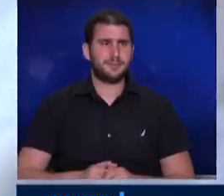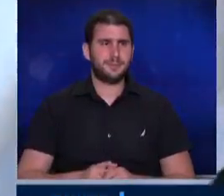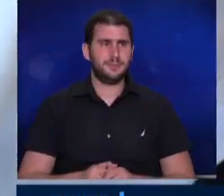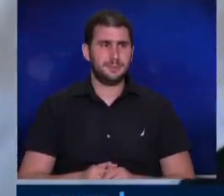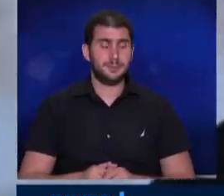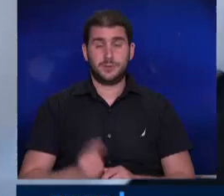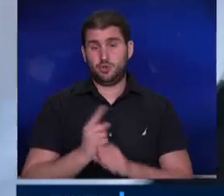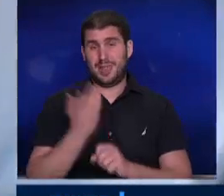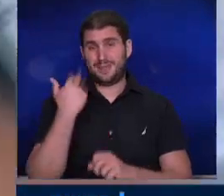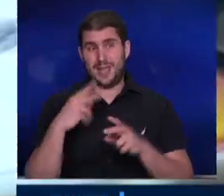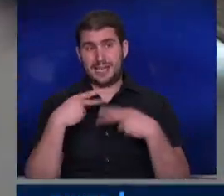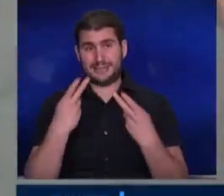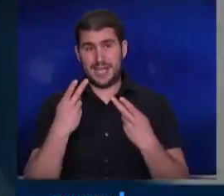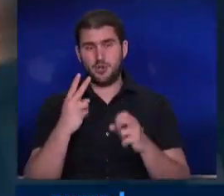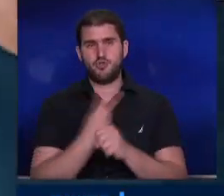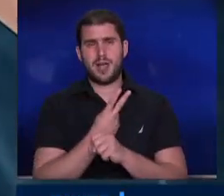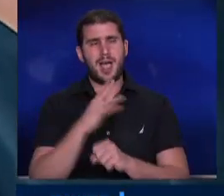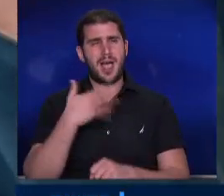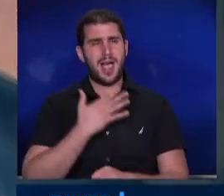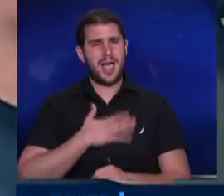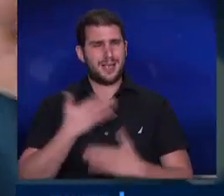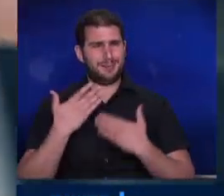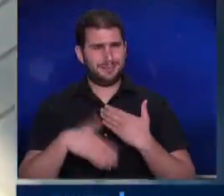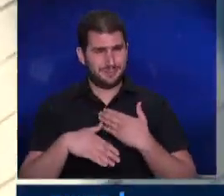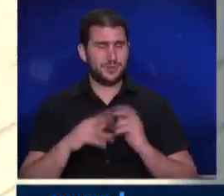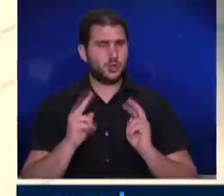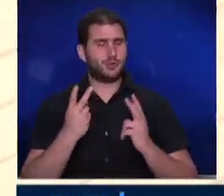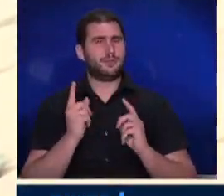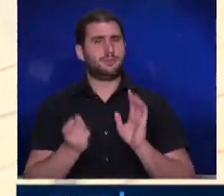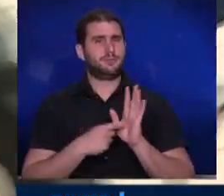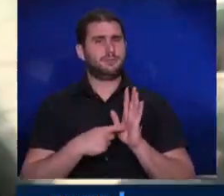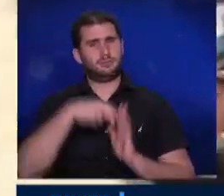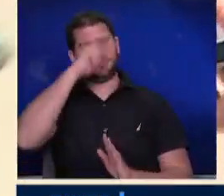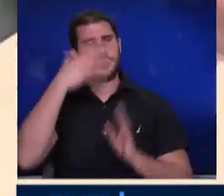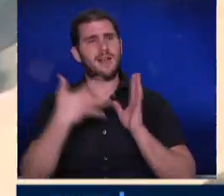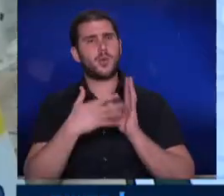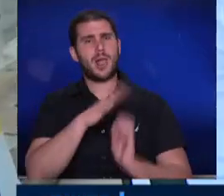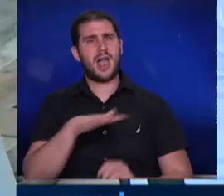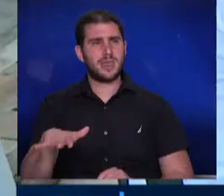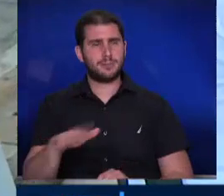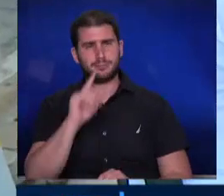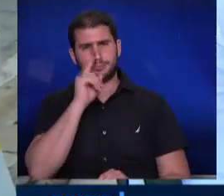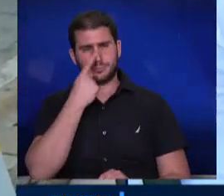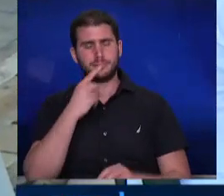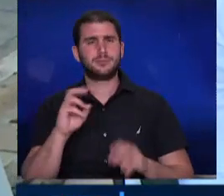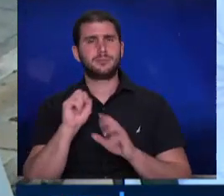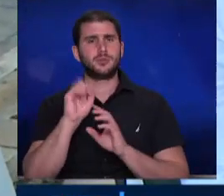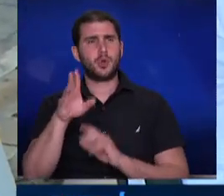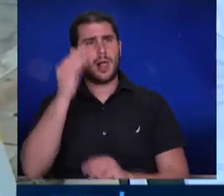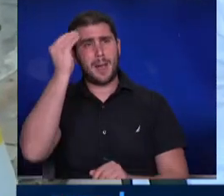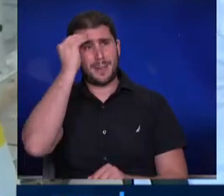רגע לפני החזרה לשגרה של אחרי החגים, שוב מתבקשים ההורים לבדוק את ילדיהם ולשלוח אותם למסגרות